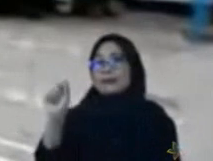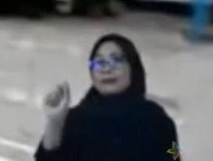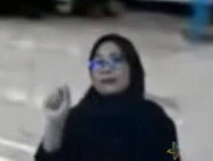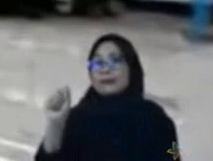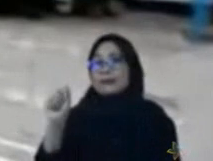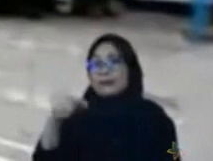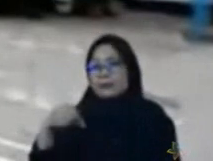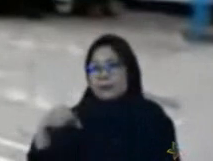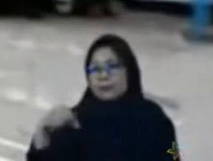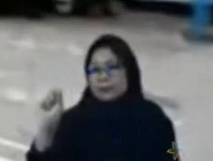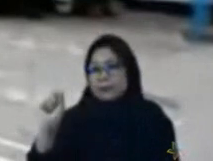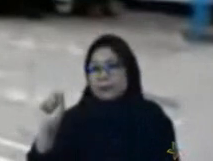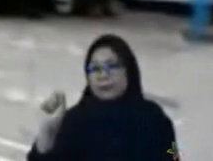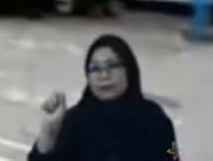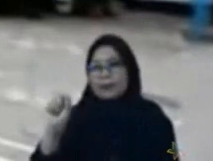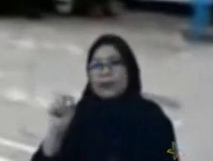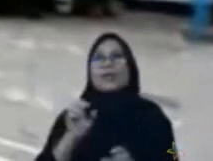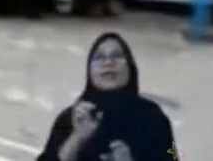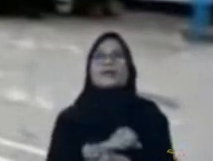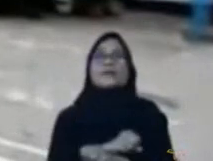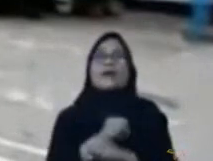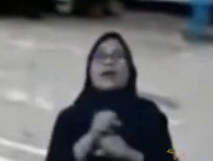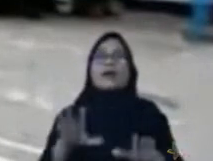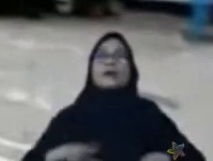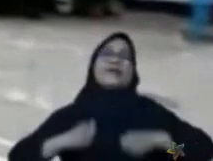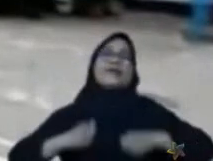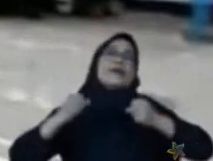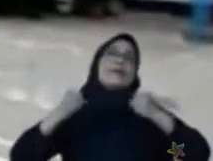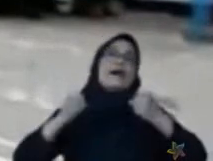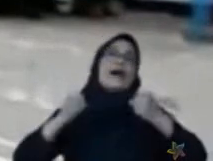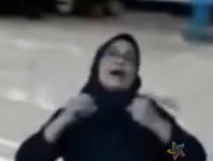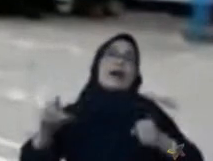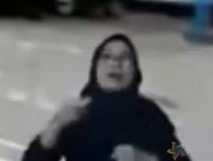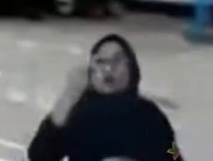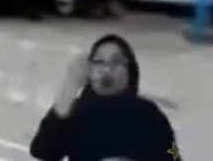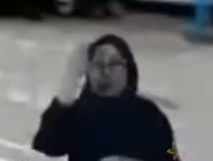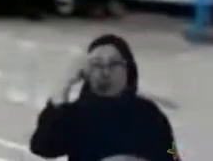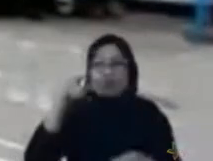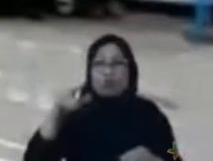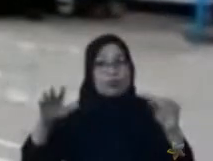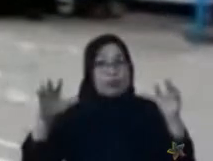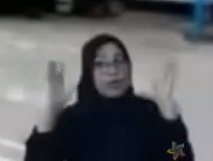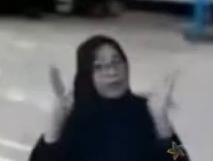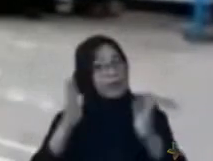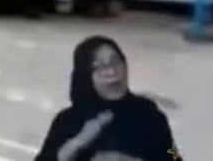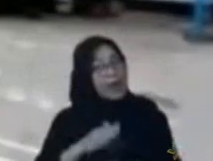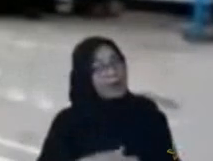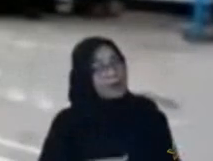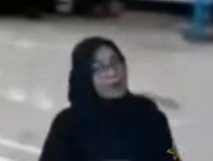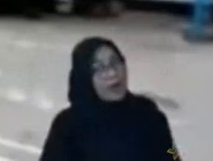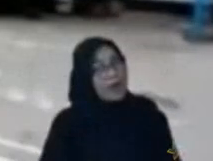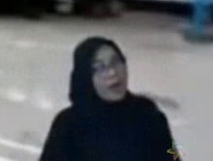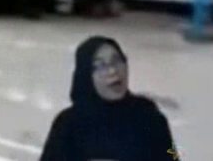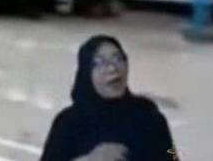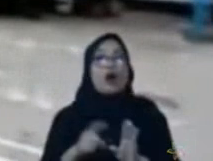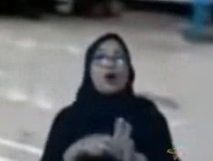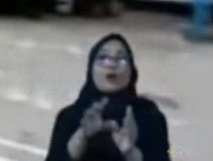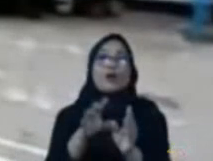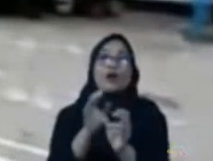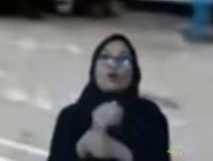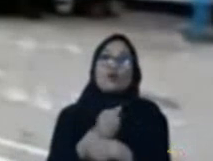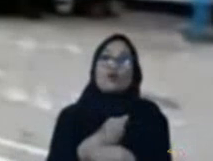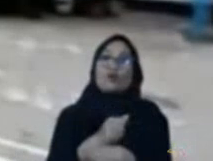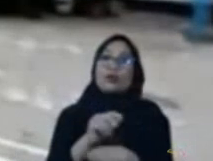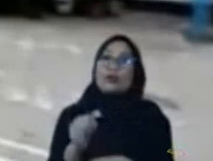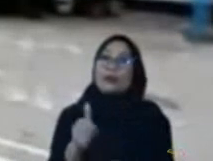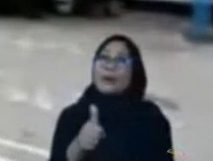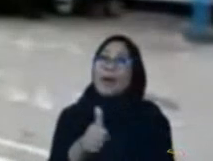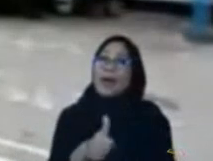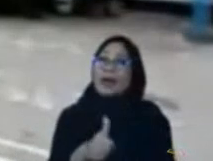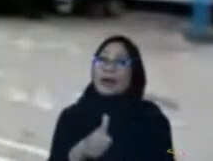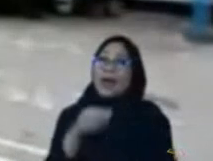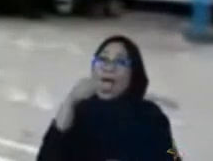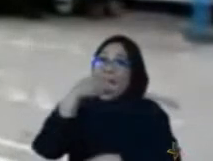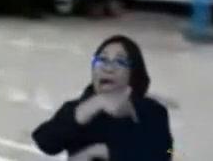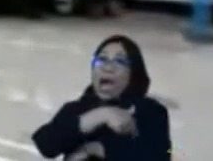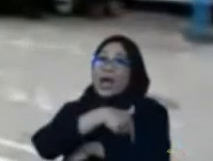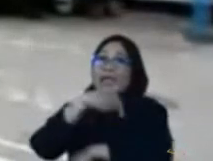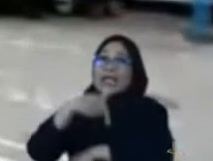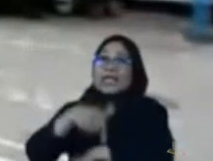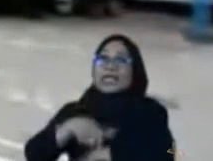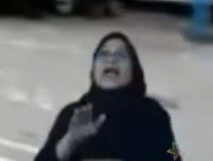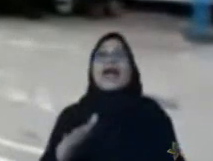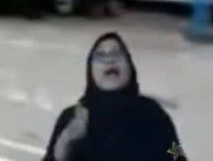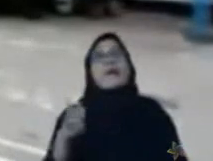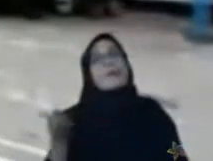untuk siswa dalam melakukan ibadah, misalnya perbuatan baik yang dilakukan hari ini itu berupa